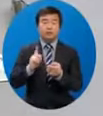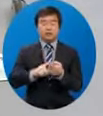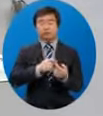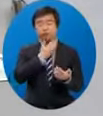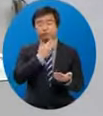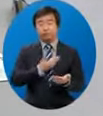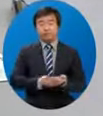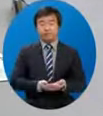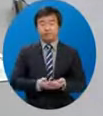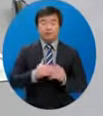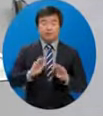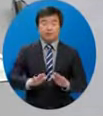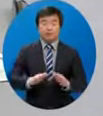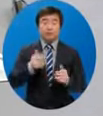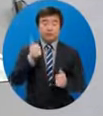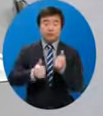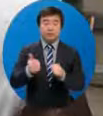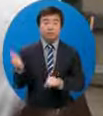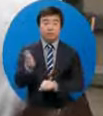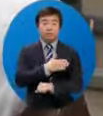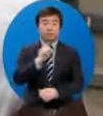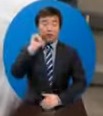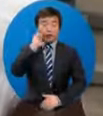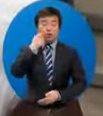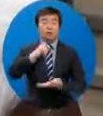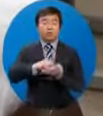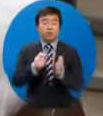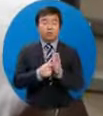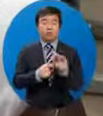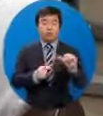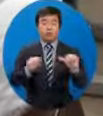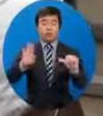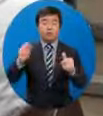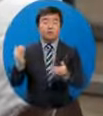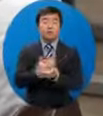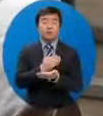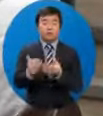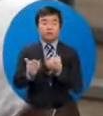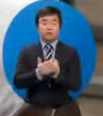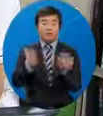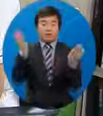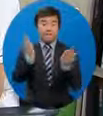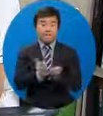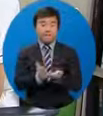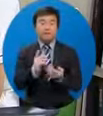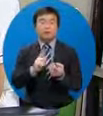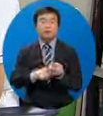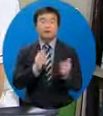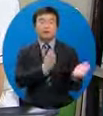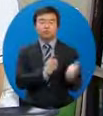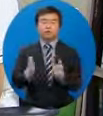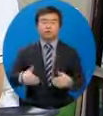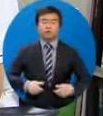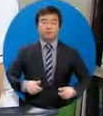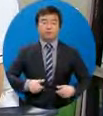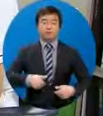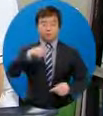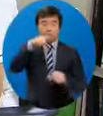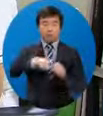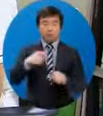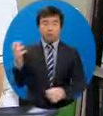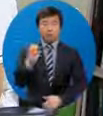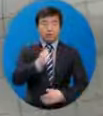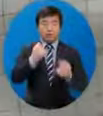특히 이번 수능부터는 난이도별로 유형이 나뉘기 때문에 맞춤형 마무리가 더욱 중요합니다. 때문에 목표로 하는